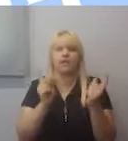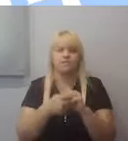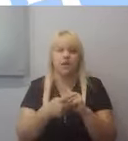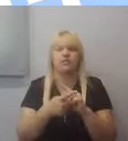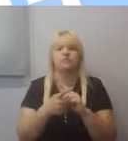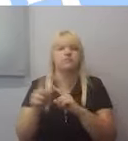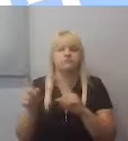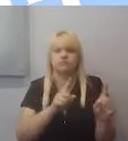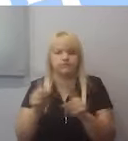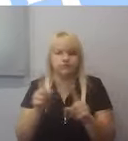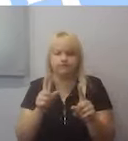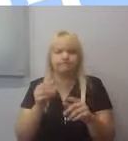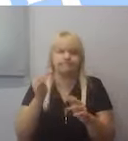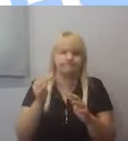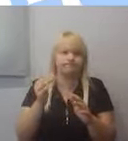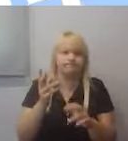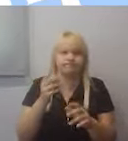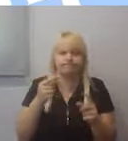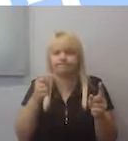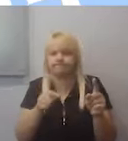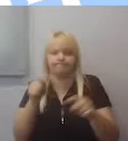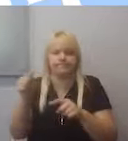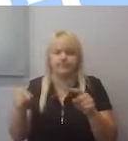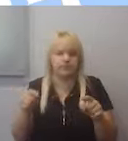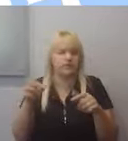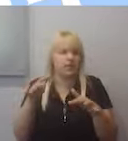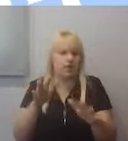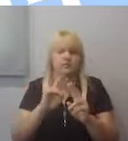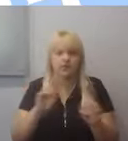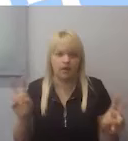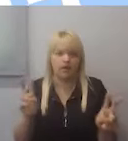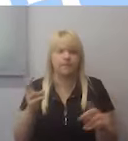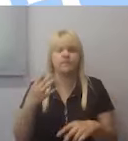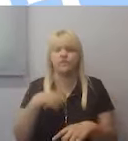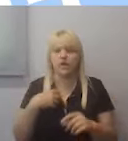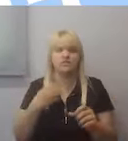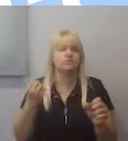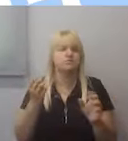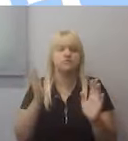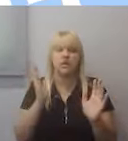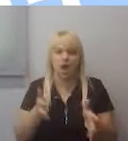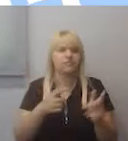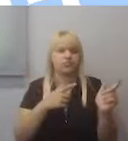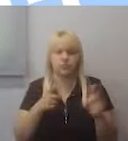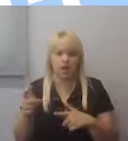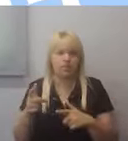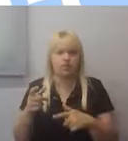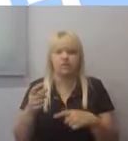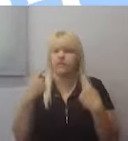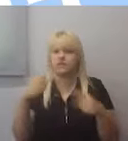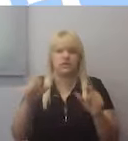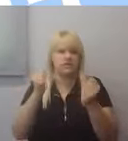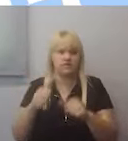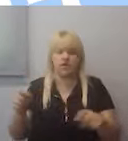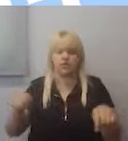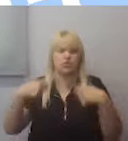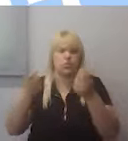mums jāstrādā mums ir tam jāgatavojas ka tas būs pilnīgi cits veids kā mēs sniegsim neatliekamo palīdzību